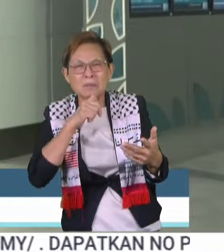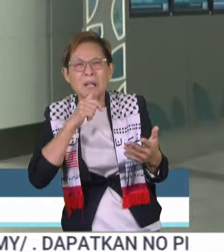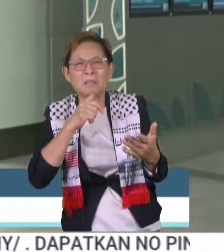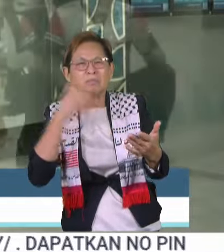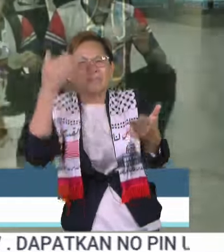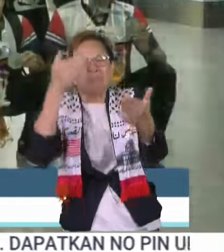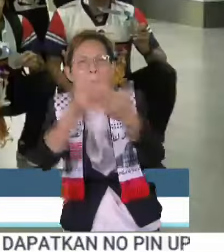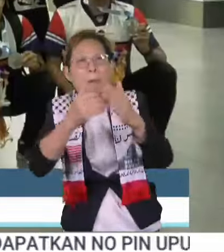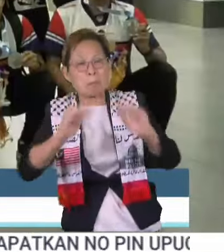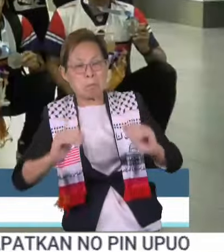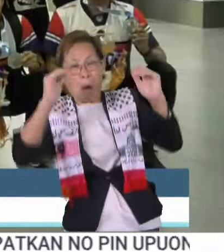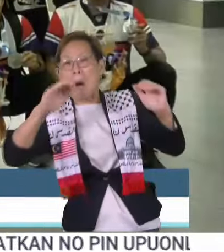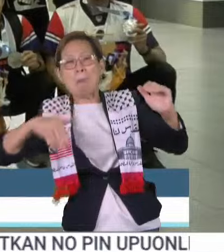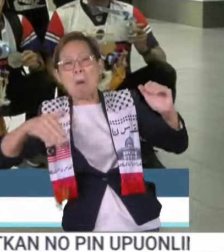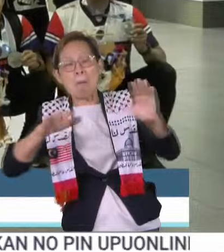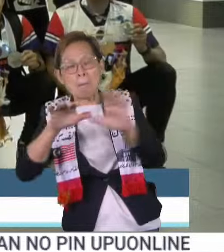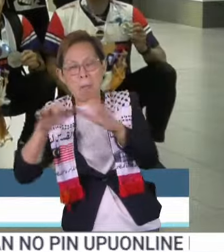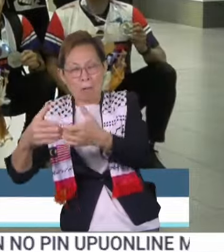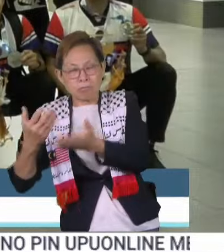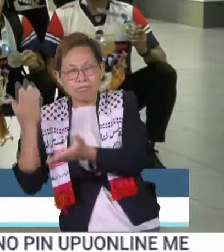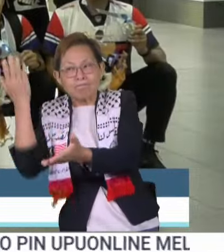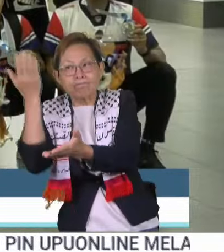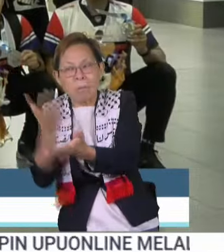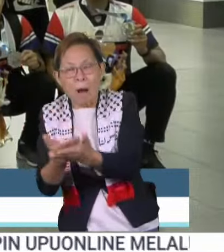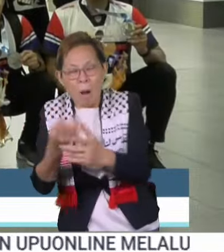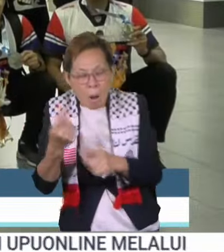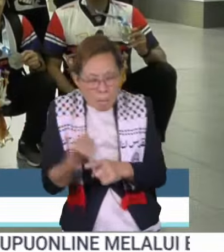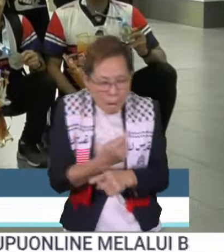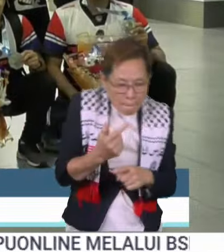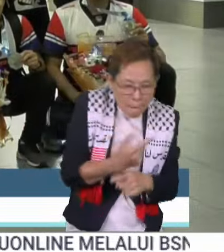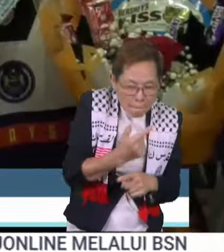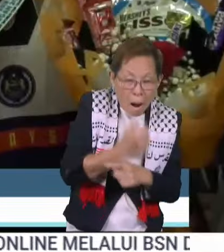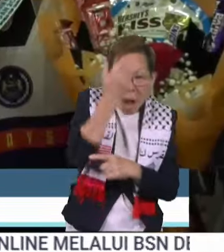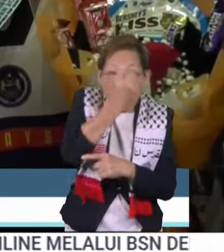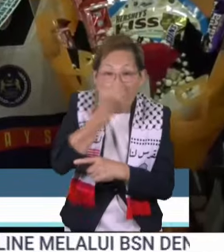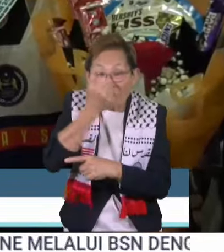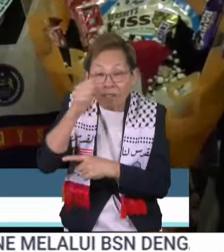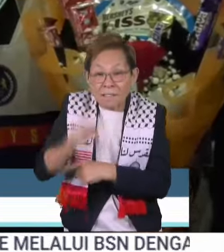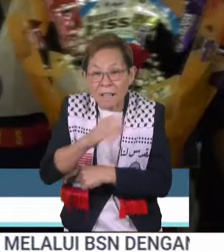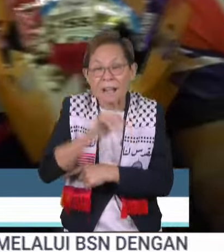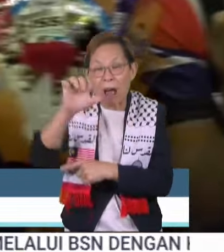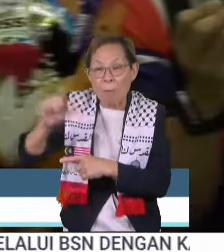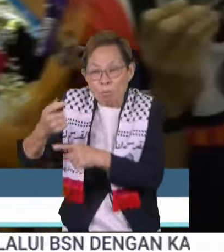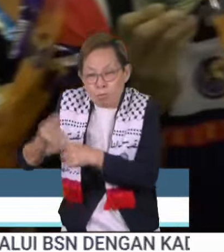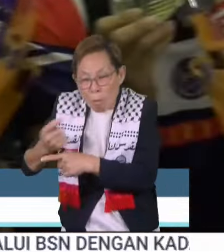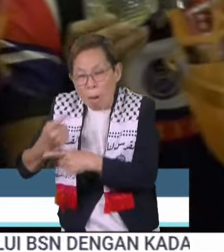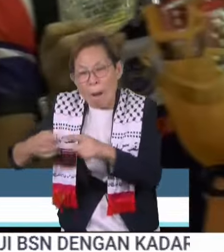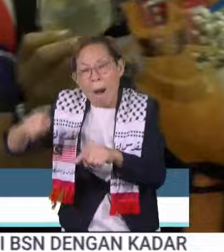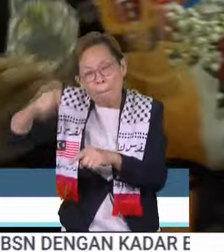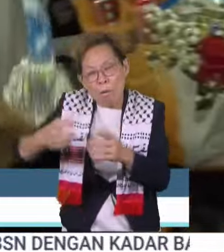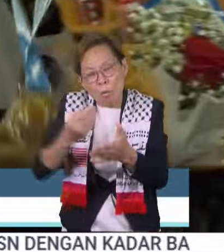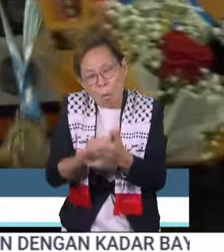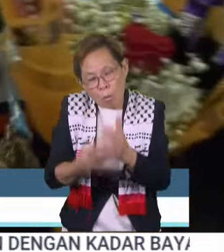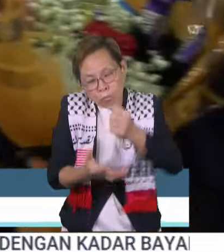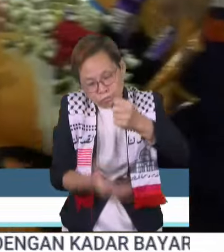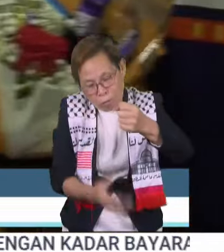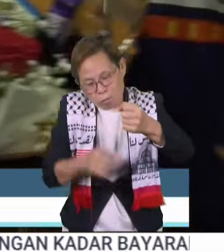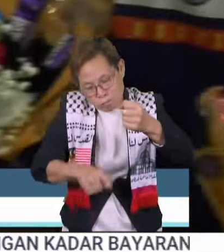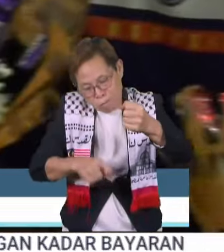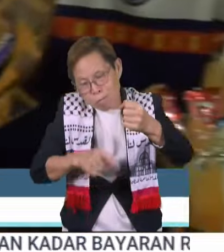lagi. Jelasnya pasukan juga bercadang untuk menjalani latihan di Afrika Selatan dan Eropah namun memerlukan dana bagi tujuan